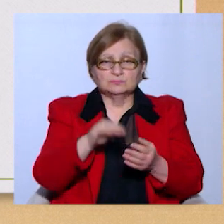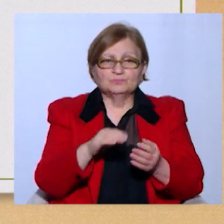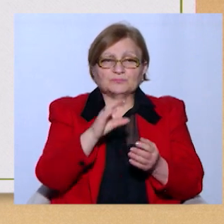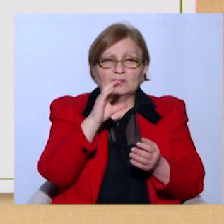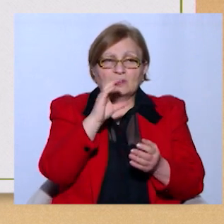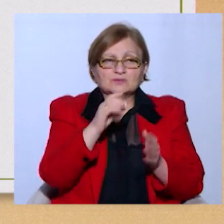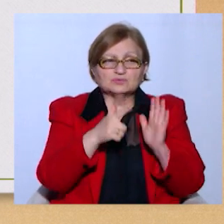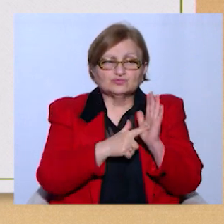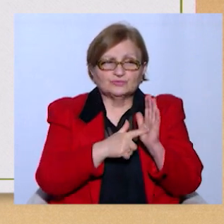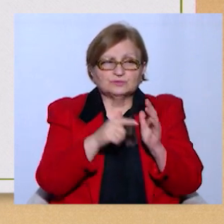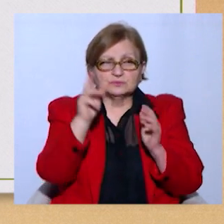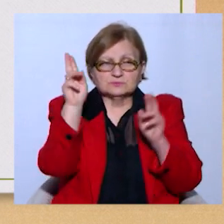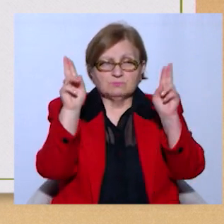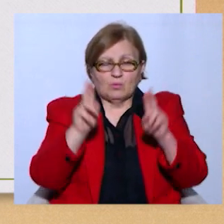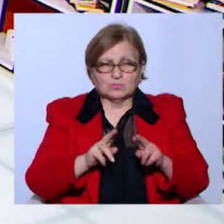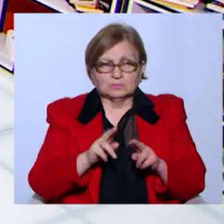S7-ის ფორმულა,